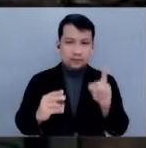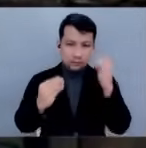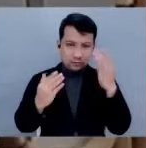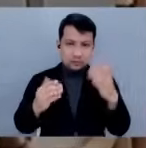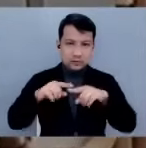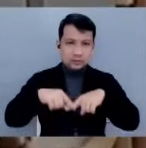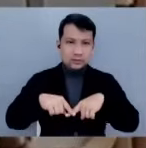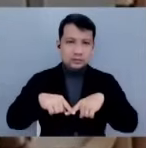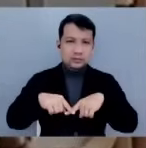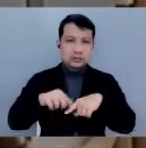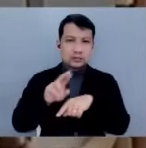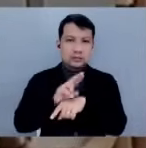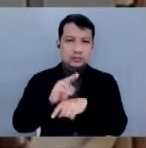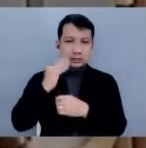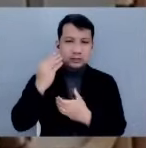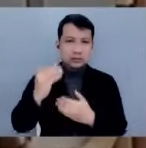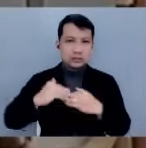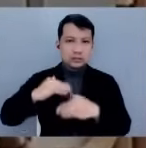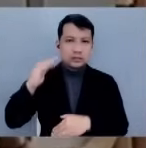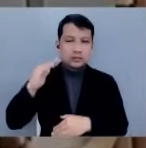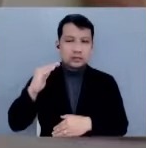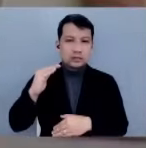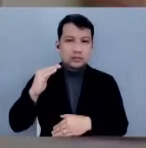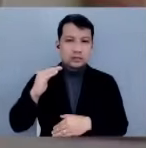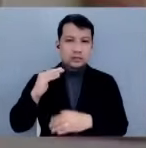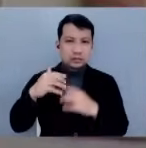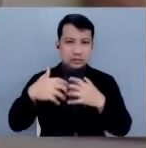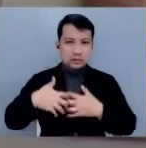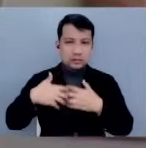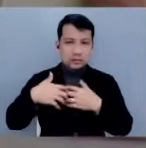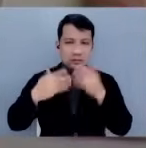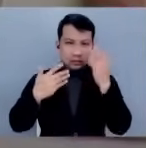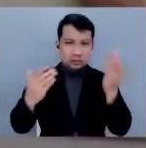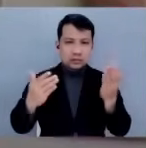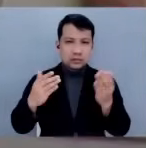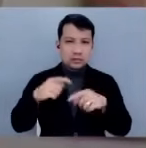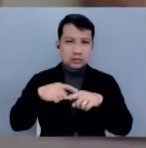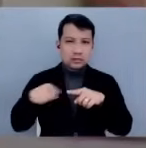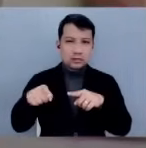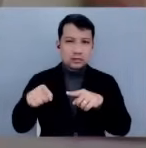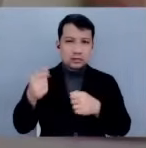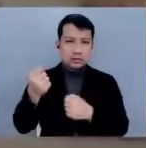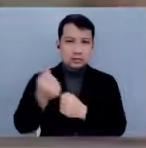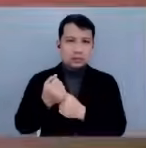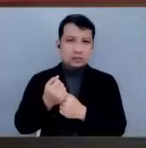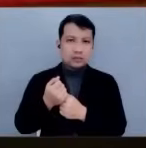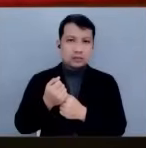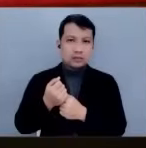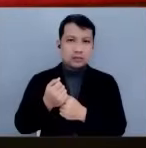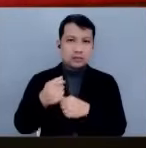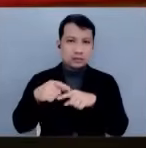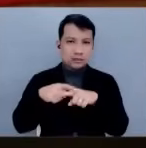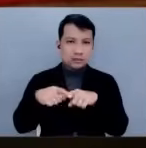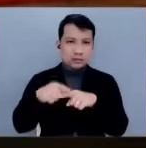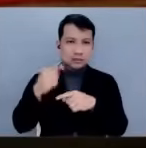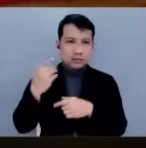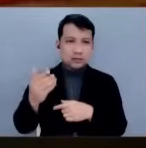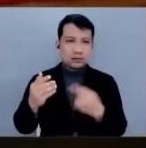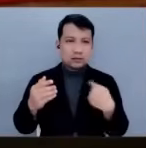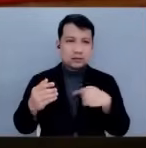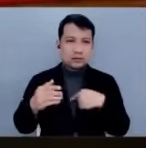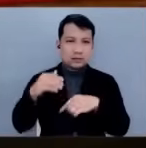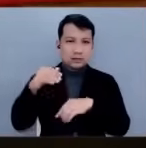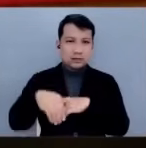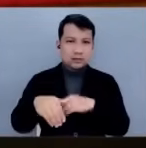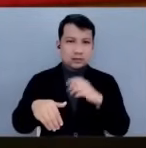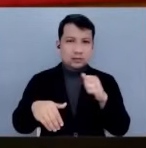konsumo. Tumaas kasi ang generation charges o yung singil ng mga supplier sa pag-produce ng kuryente. Pero sabi ni Ana, mas